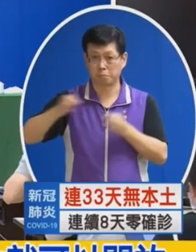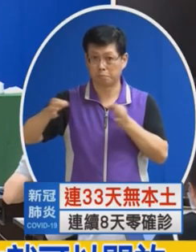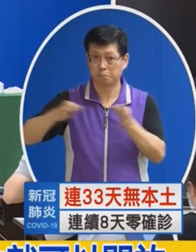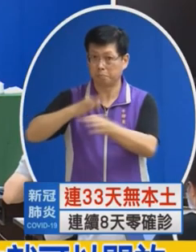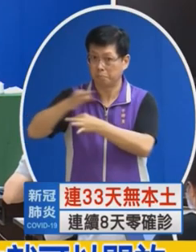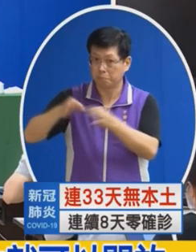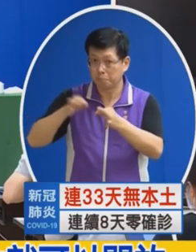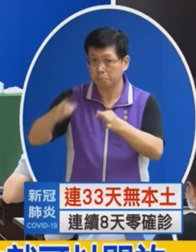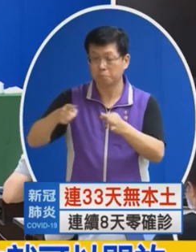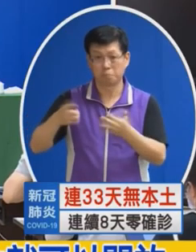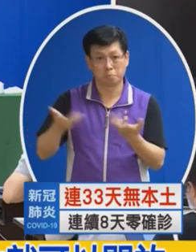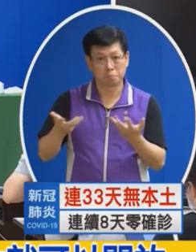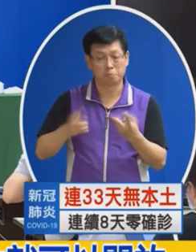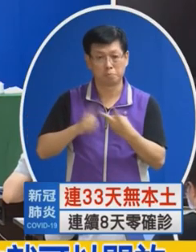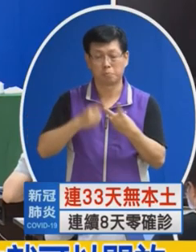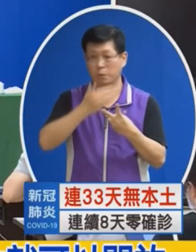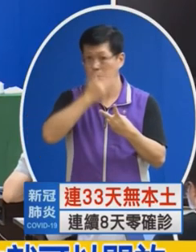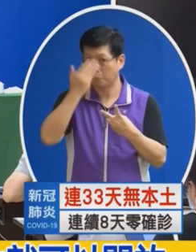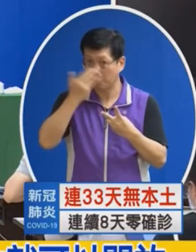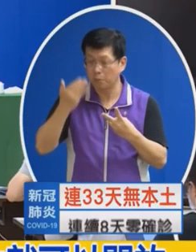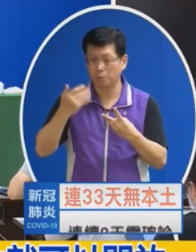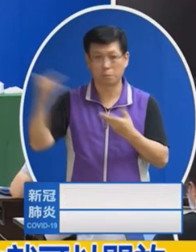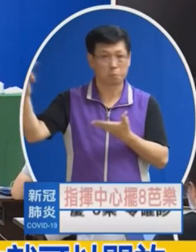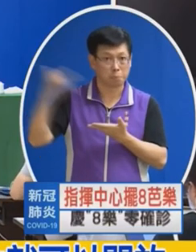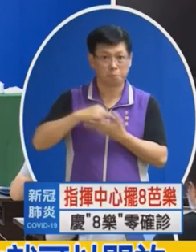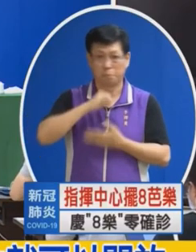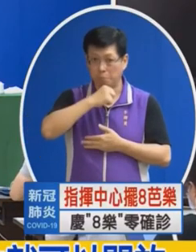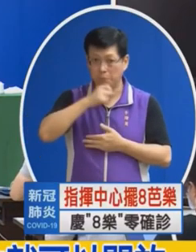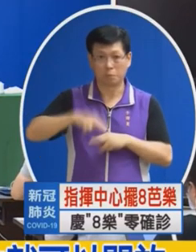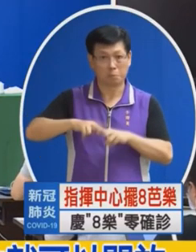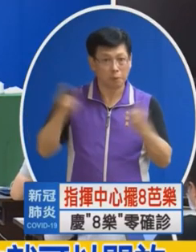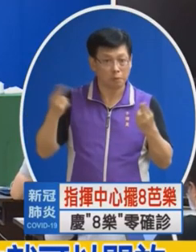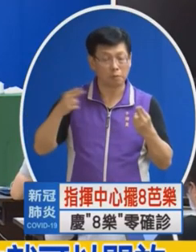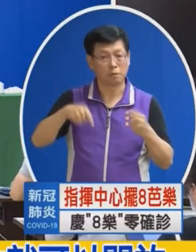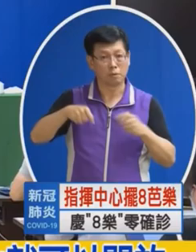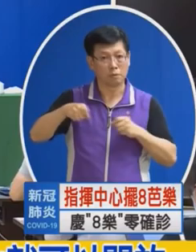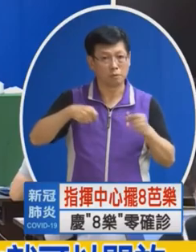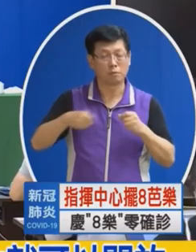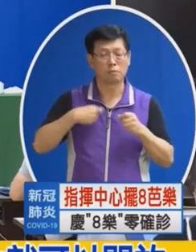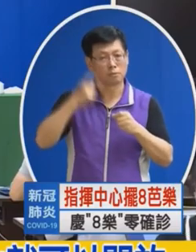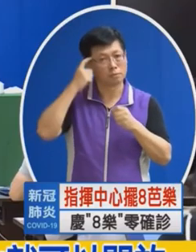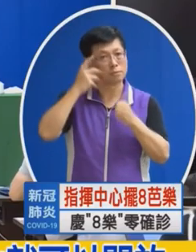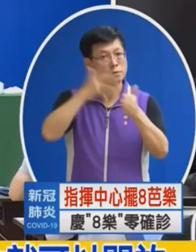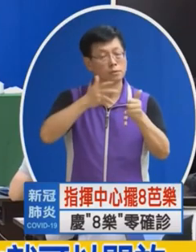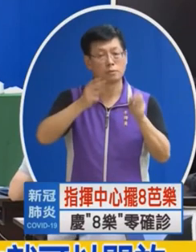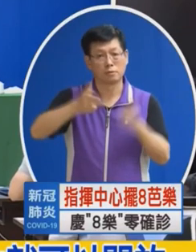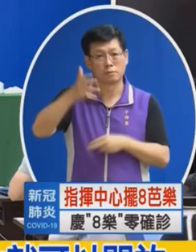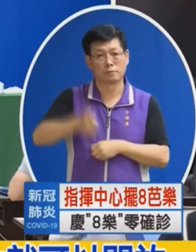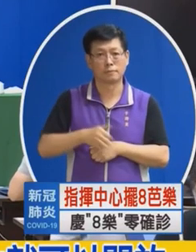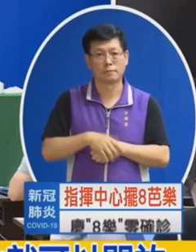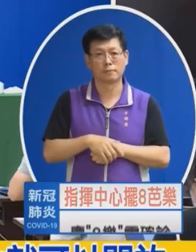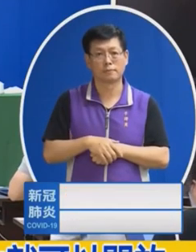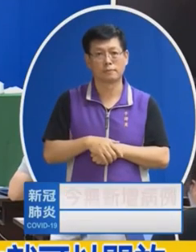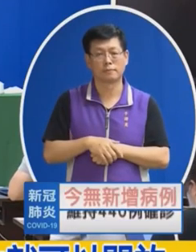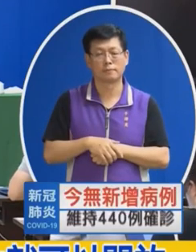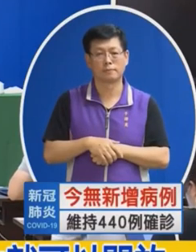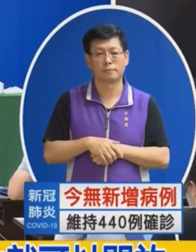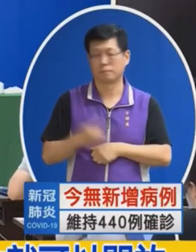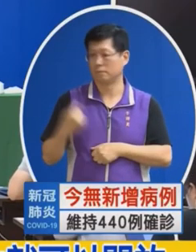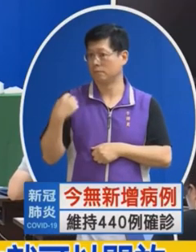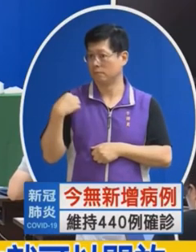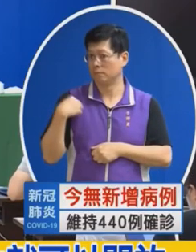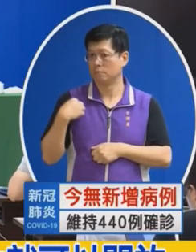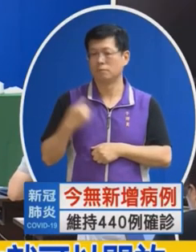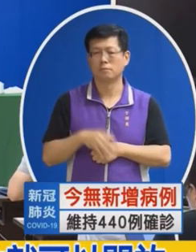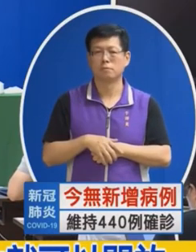往来，那甚至一些旅游到台湾的部分的一些开放的政策，想请问一下指挥官，就是说昨